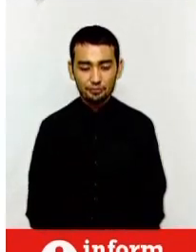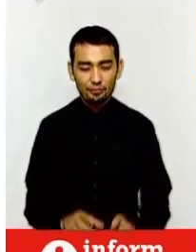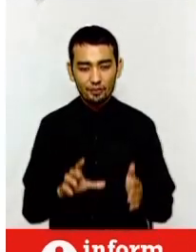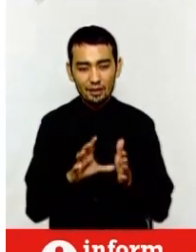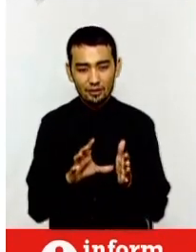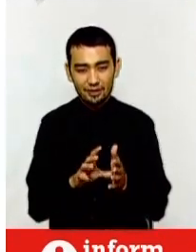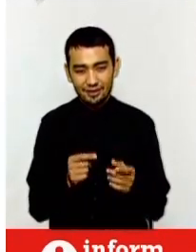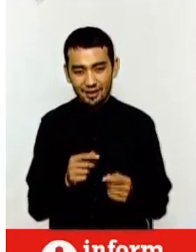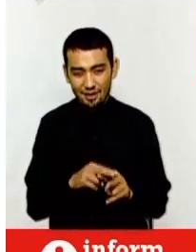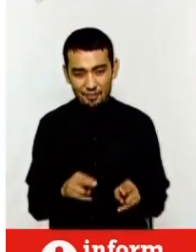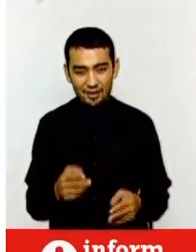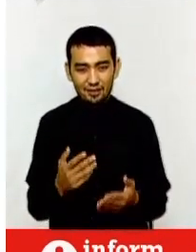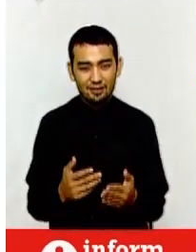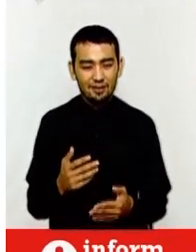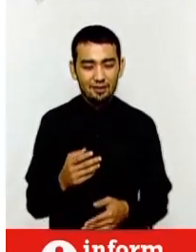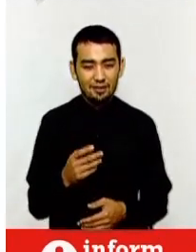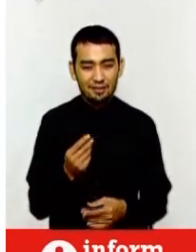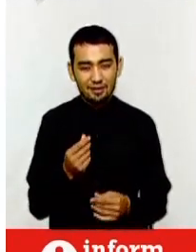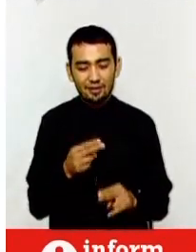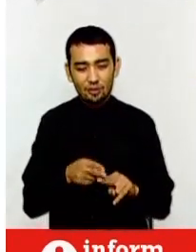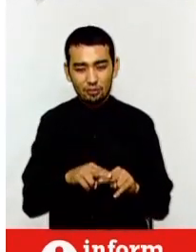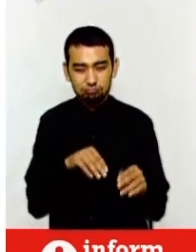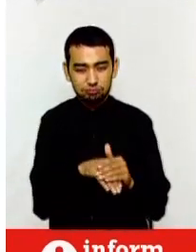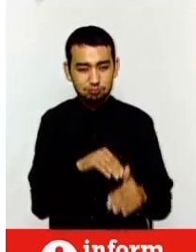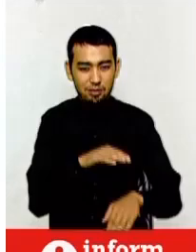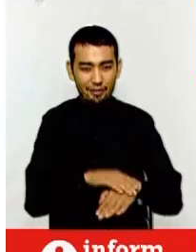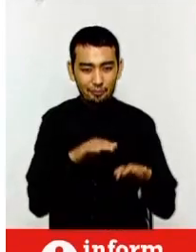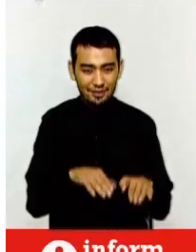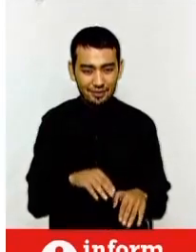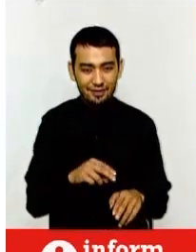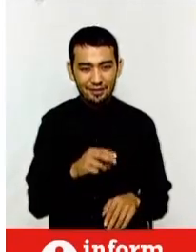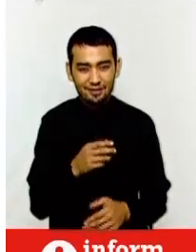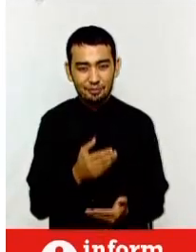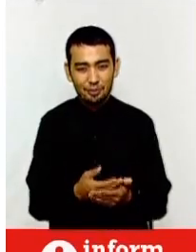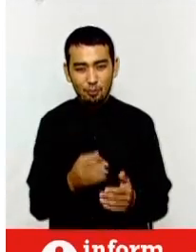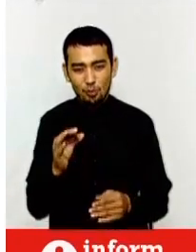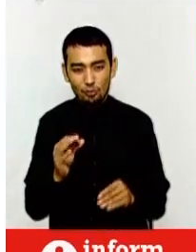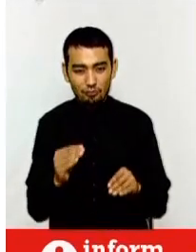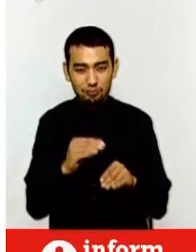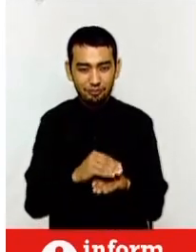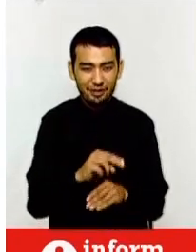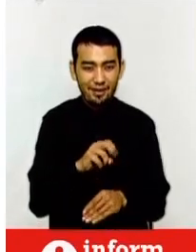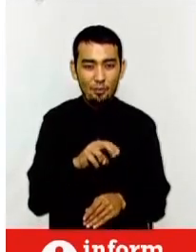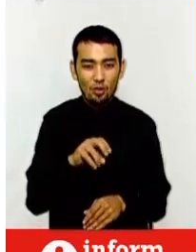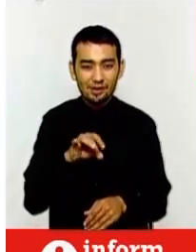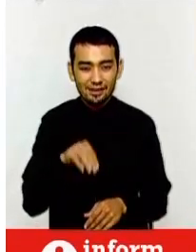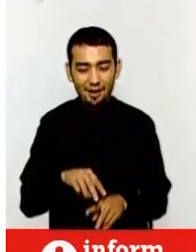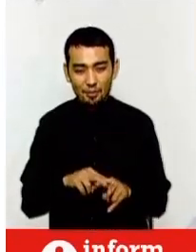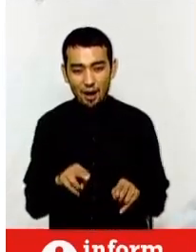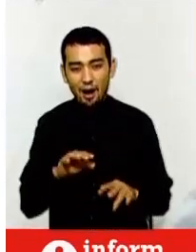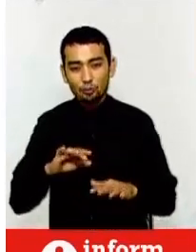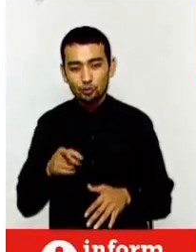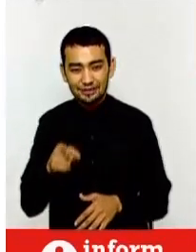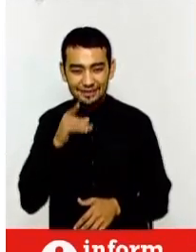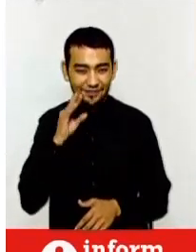электронных денег, да, или там денег, которые вы храните в банке, по которым начисляются там условно проценты, да, в депозите, то в случае